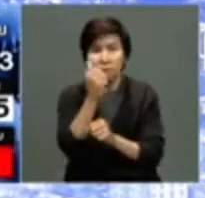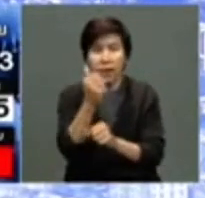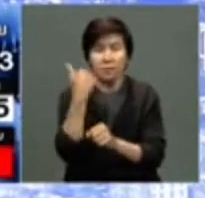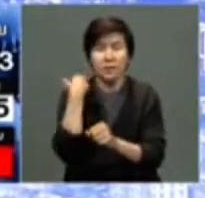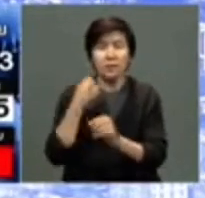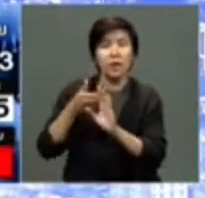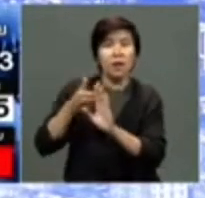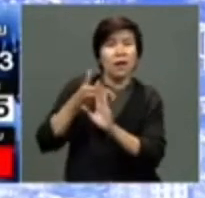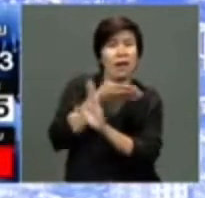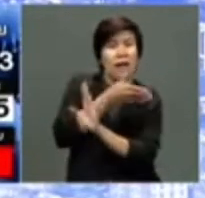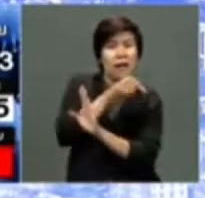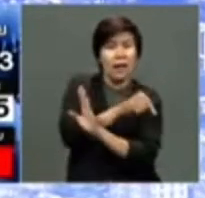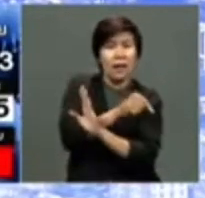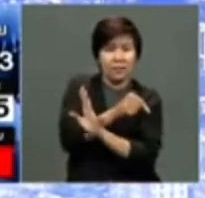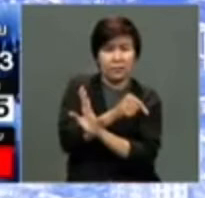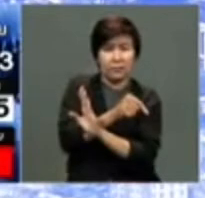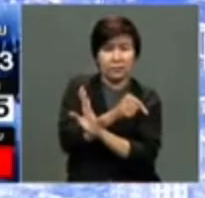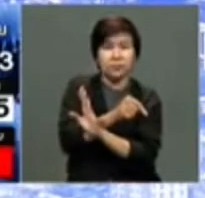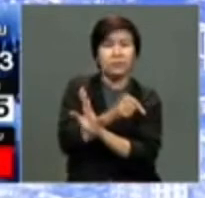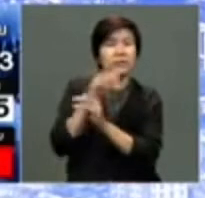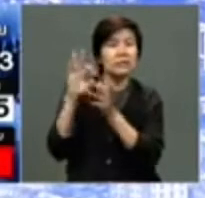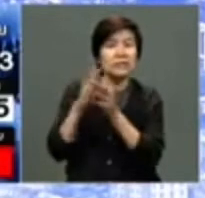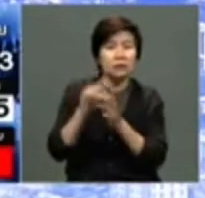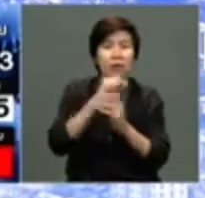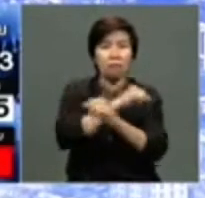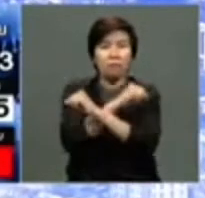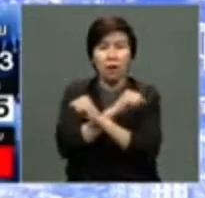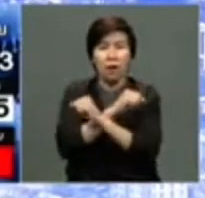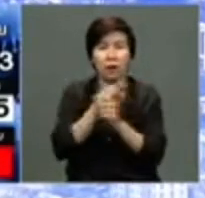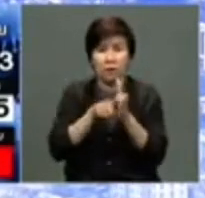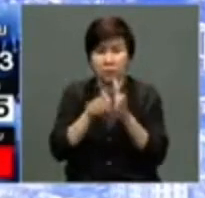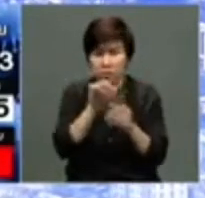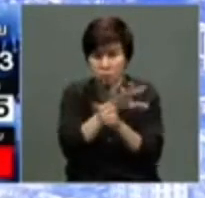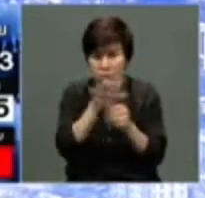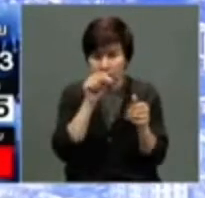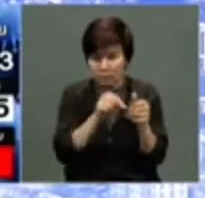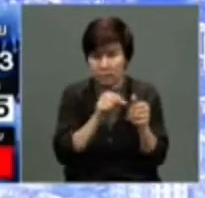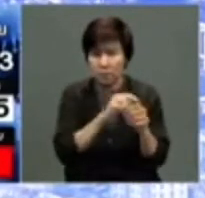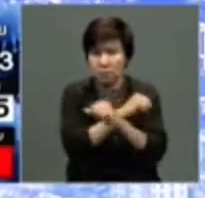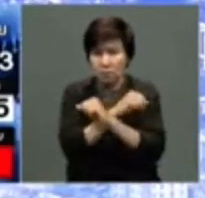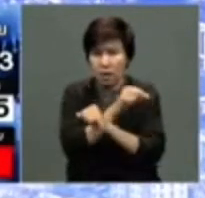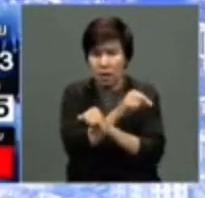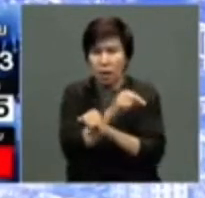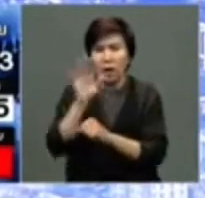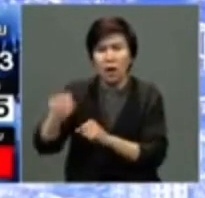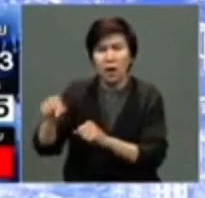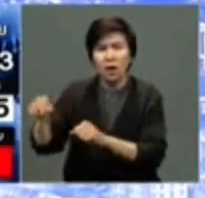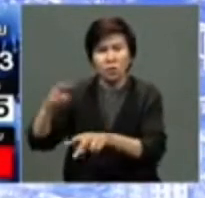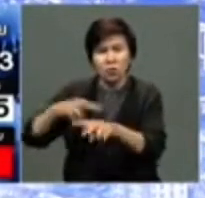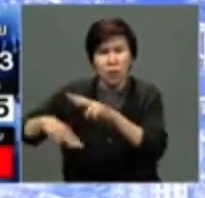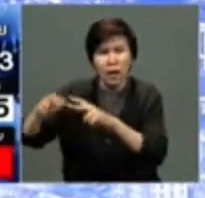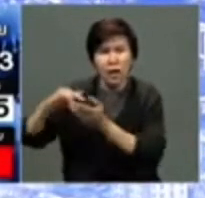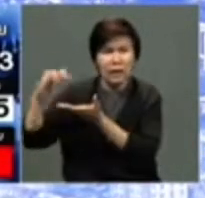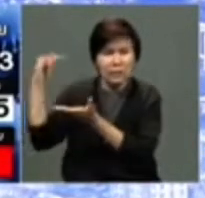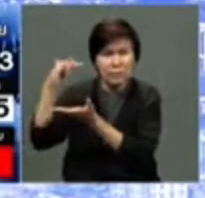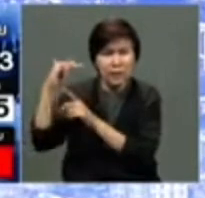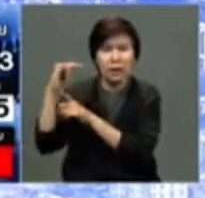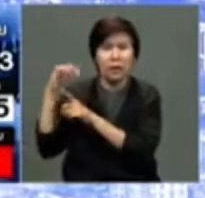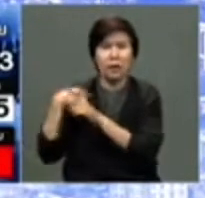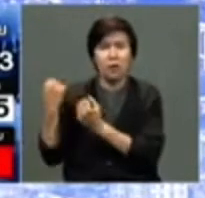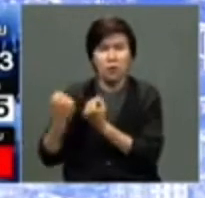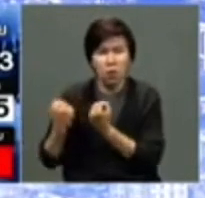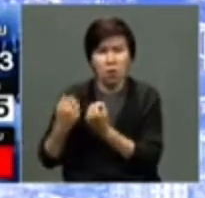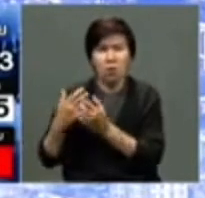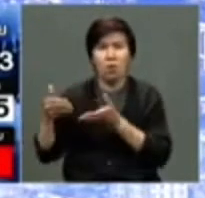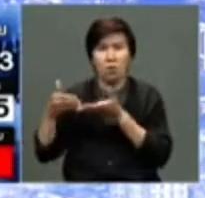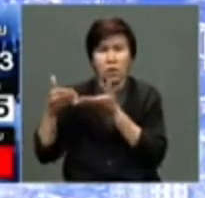แรกนี่คือเรื่องของการคุมโรคยังต้องไปคุมเรื่องคมนาคมไปคุมเรื่องของเส้นทางเข้าโดย